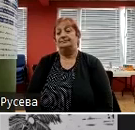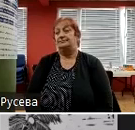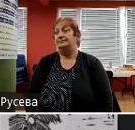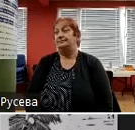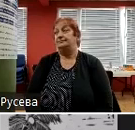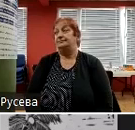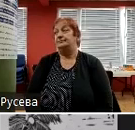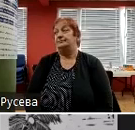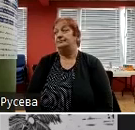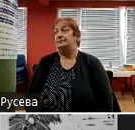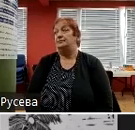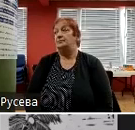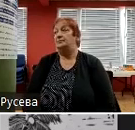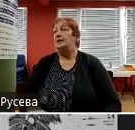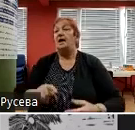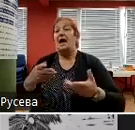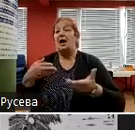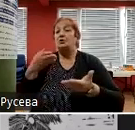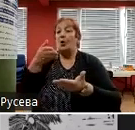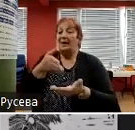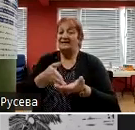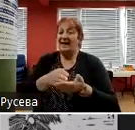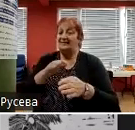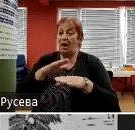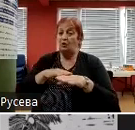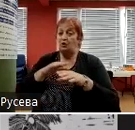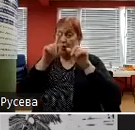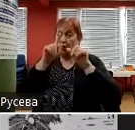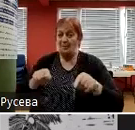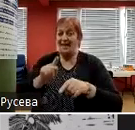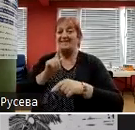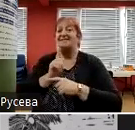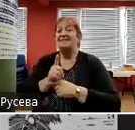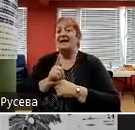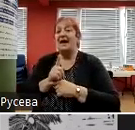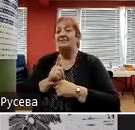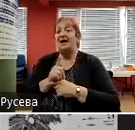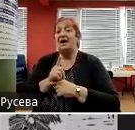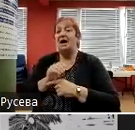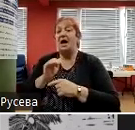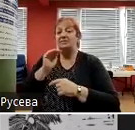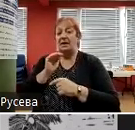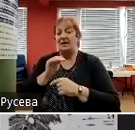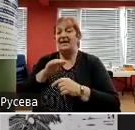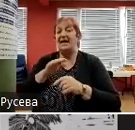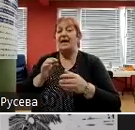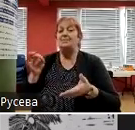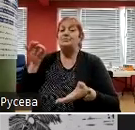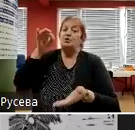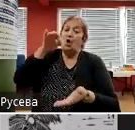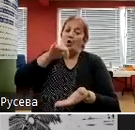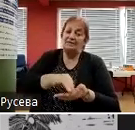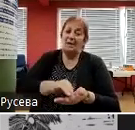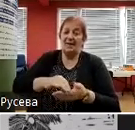Каза, че като съставя документ, трябва да помислите да бъде достъпен документ,